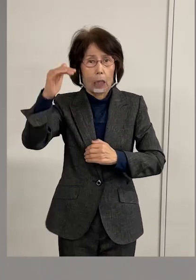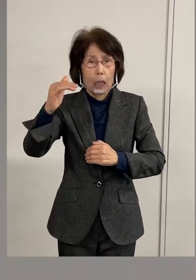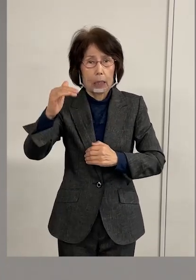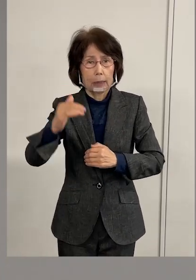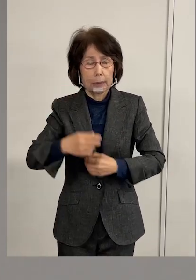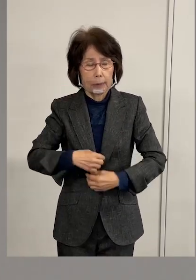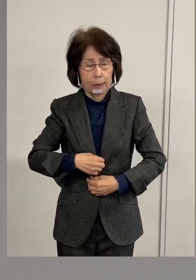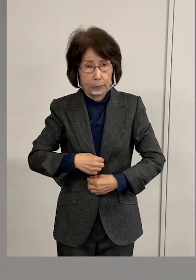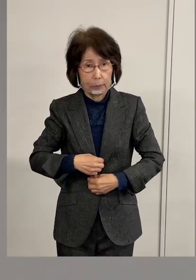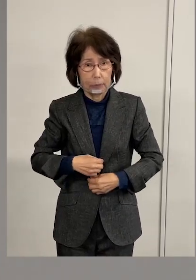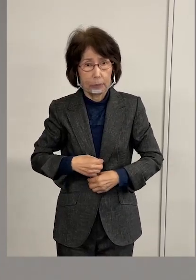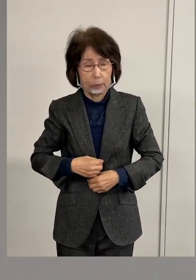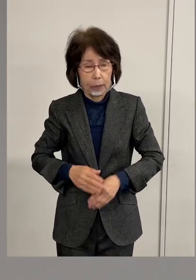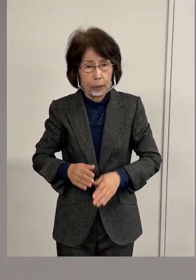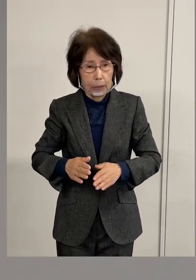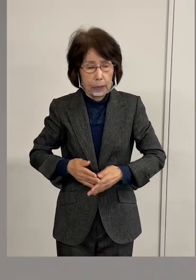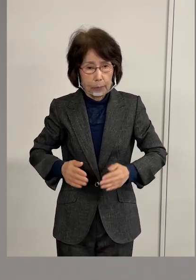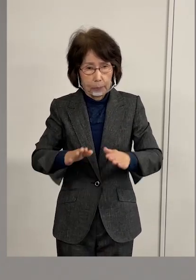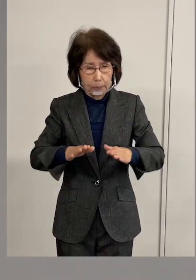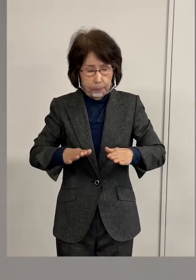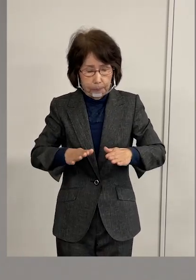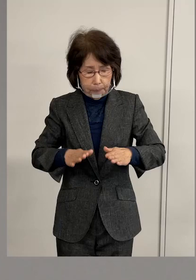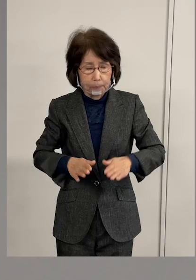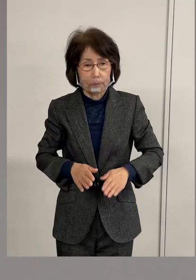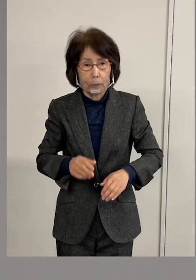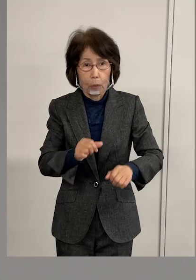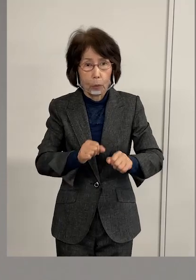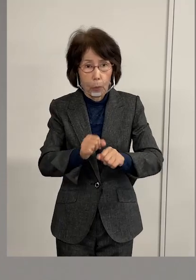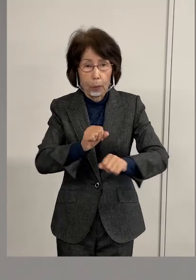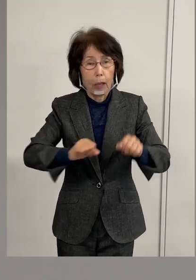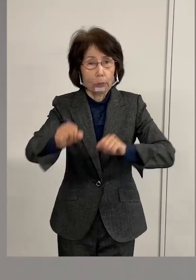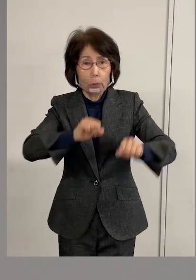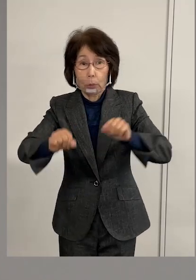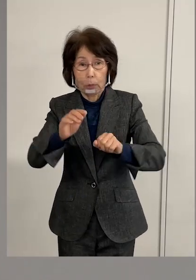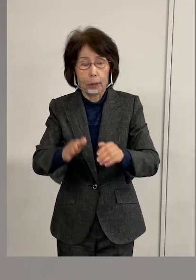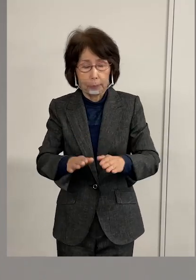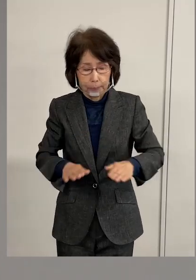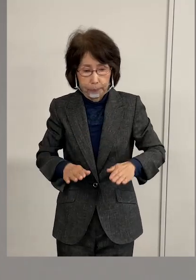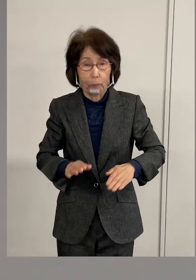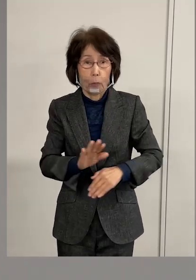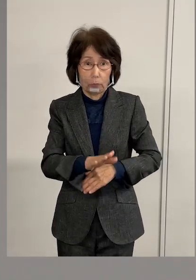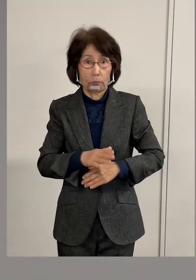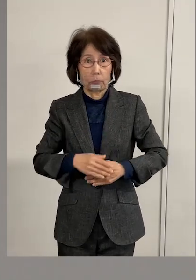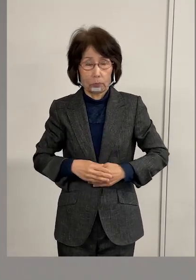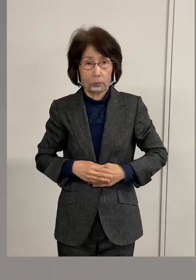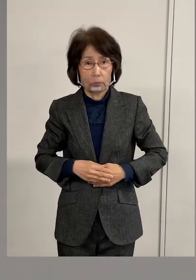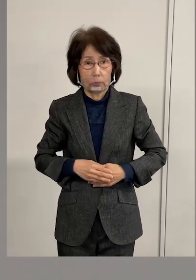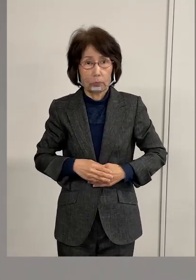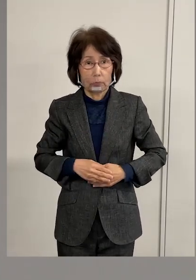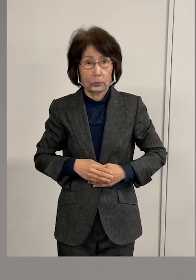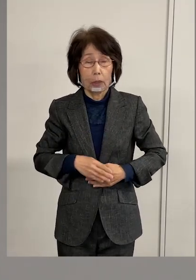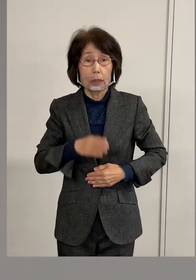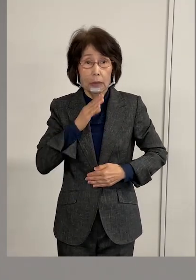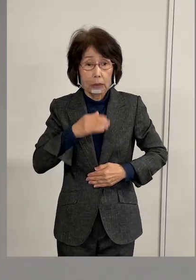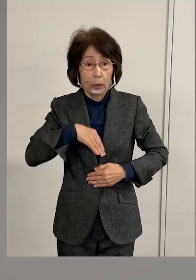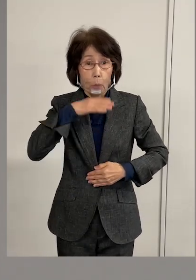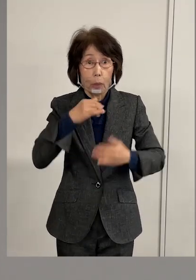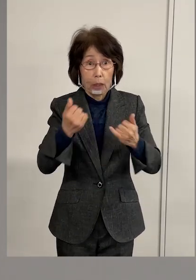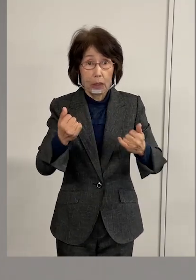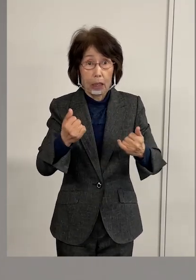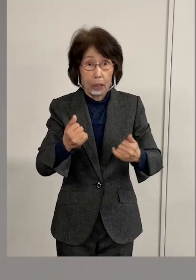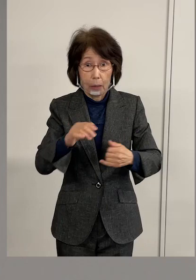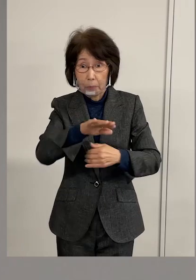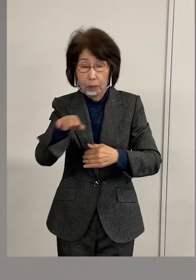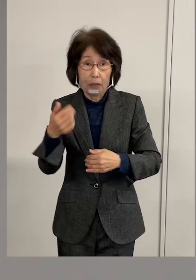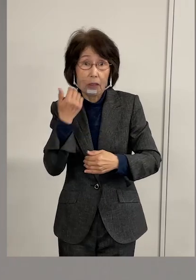するので、高齢者の方はすぐマスクは外さないというふうに思います。それから接触する範囲がやっぱり狭いので、高齢者の